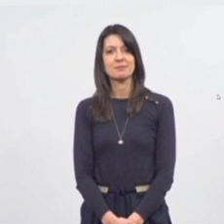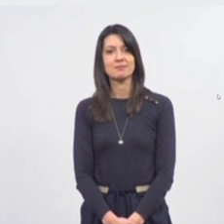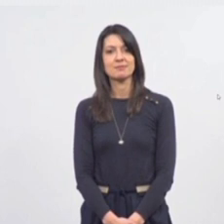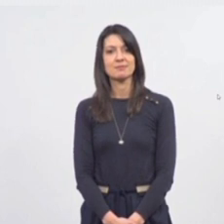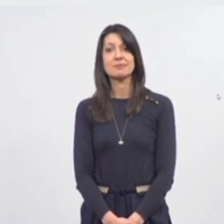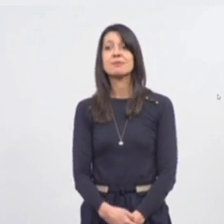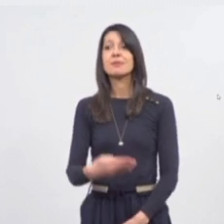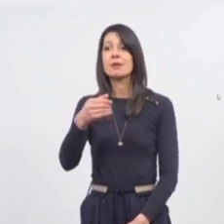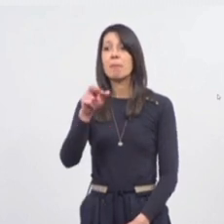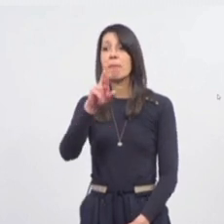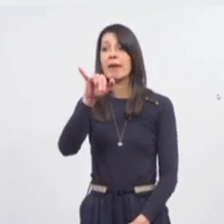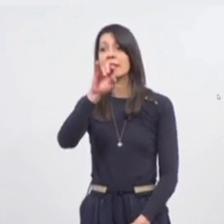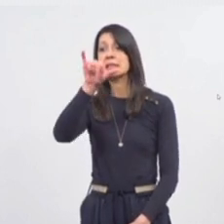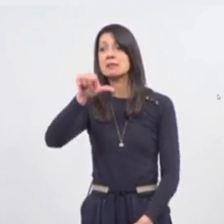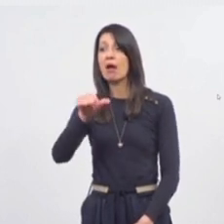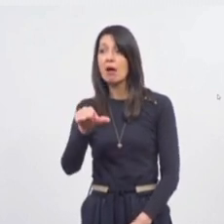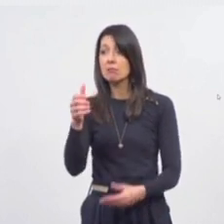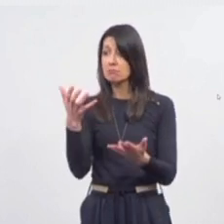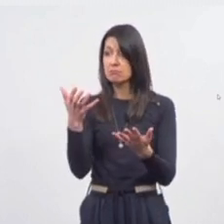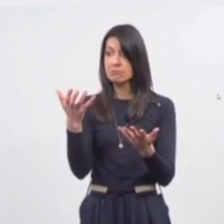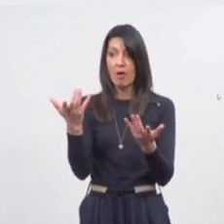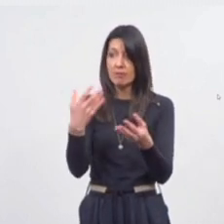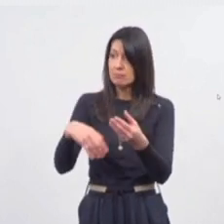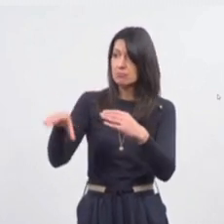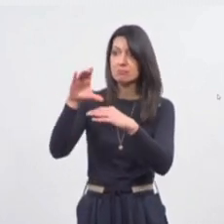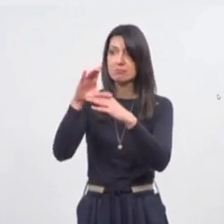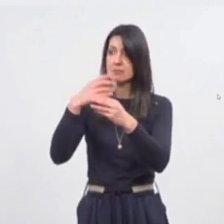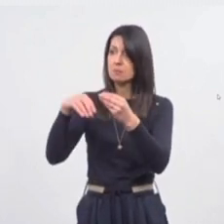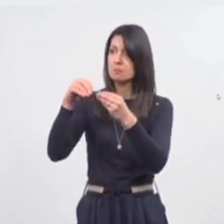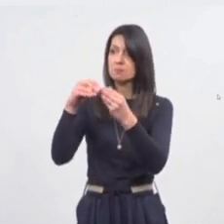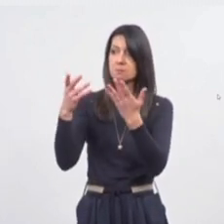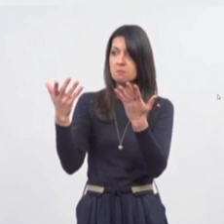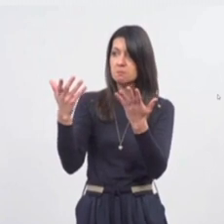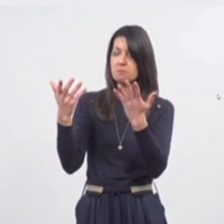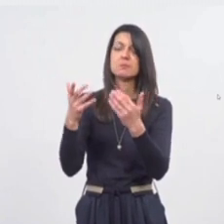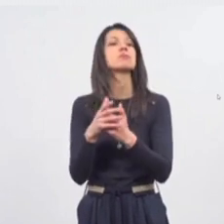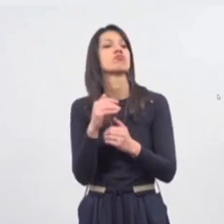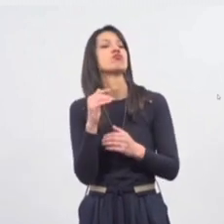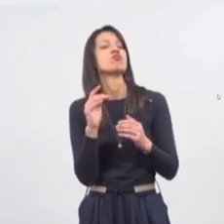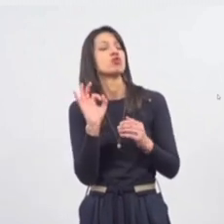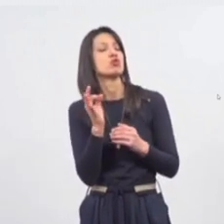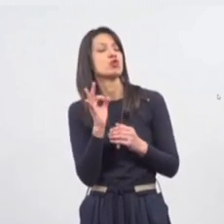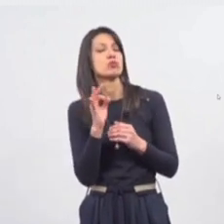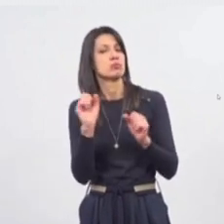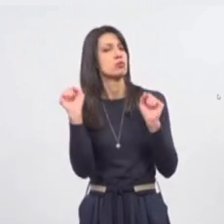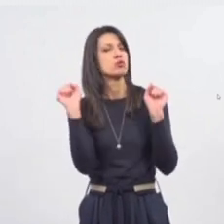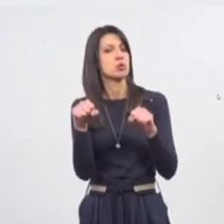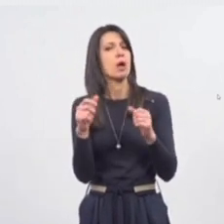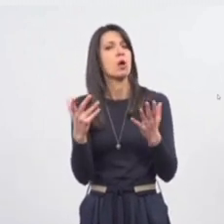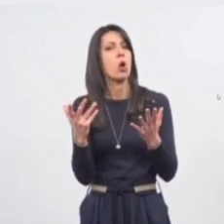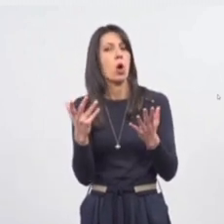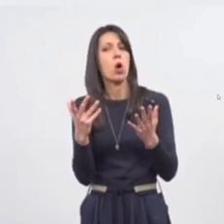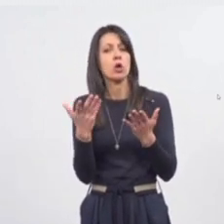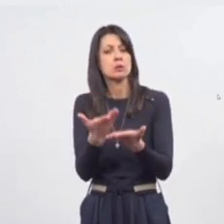Maria, vous pouvez peut-être... Très rapidement, parce que je suis d'accord que ce qu'on a ressenti aujourd'hui